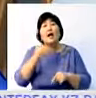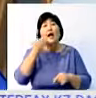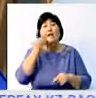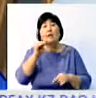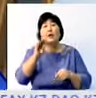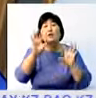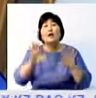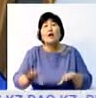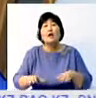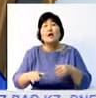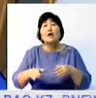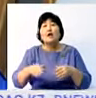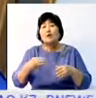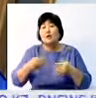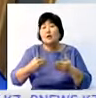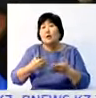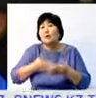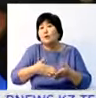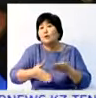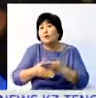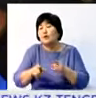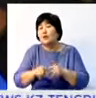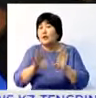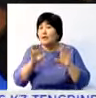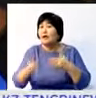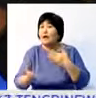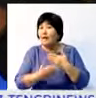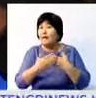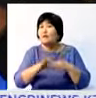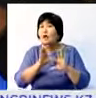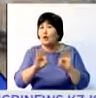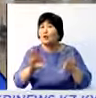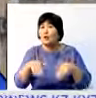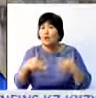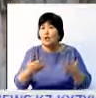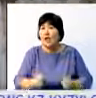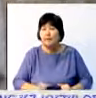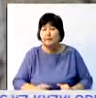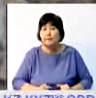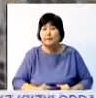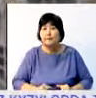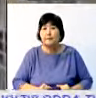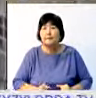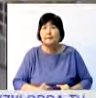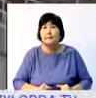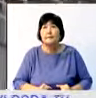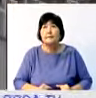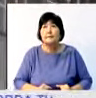заң көмегін көрсеткен үшін жауаптылыққа тарту секілді мәселелерде кеңінен түсіндірілді. Асқар Тәжиев, Бекболат Әбденов, Қанат Махамбетов, Қызылорда телеарнасы.